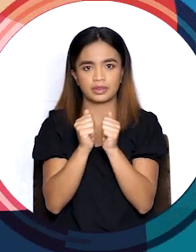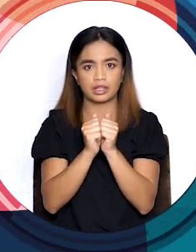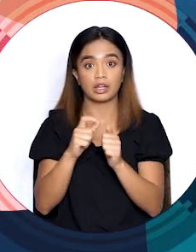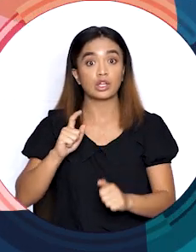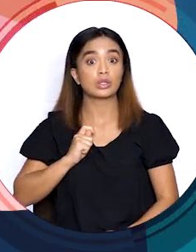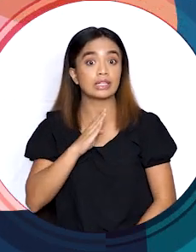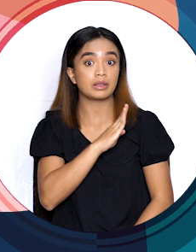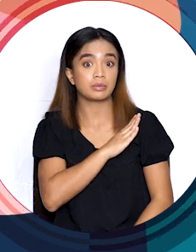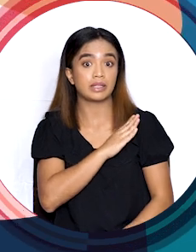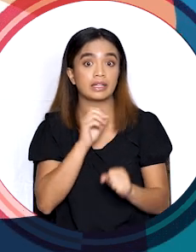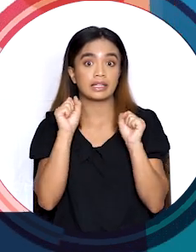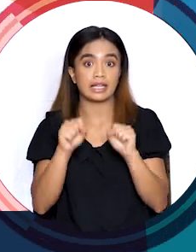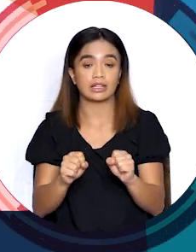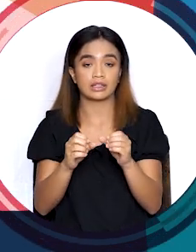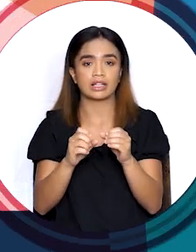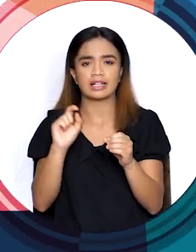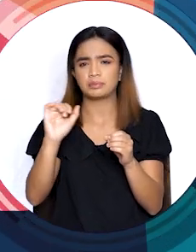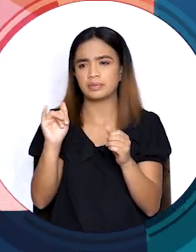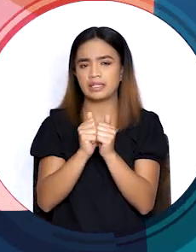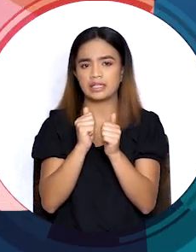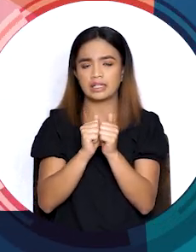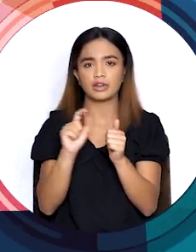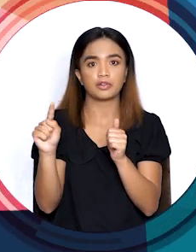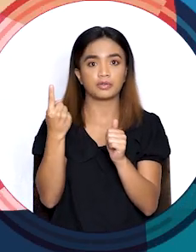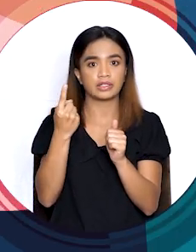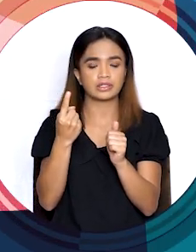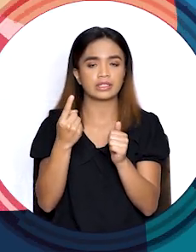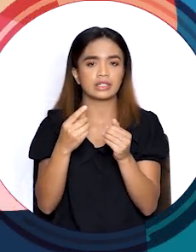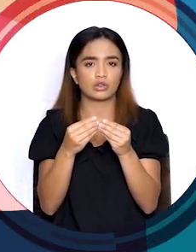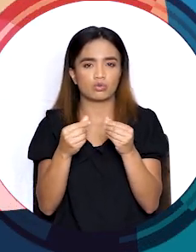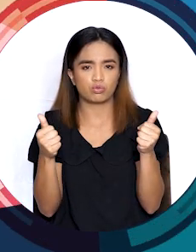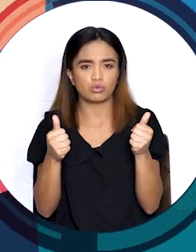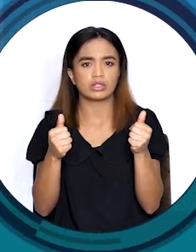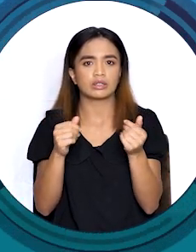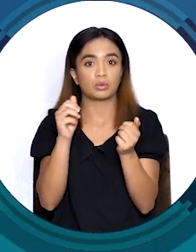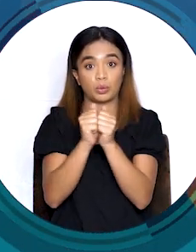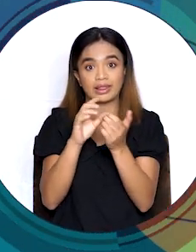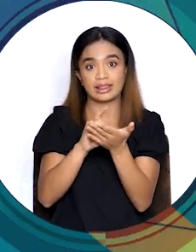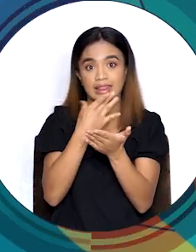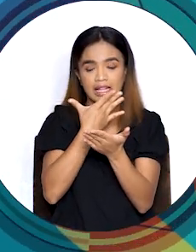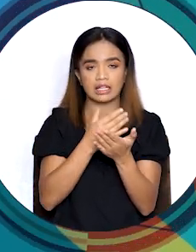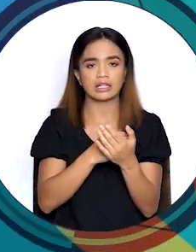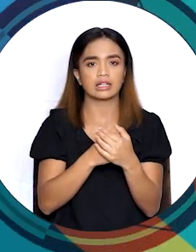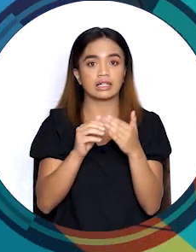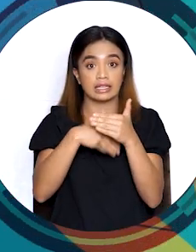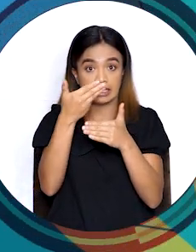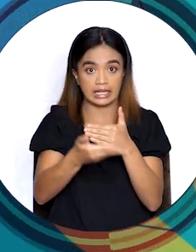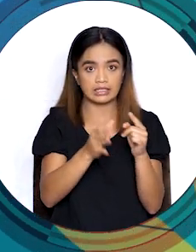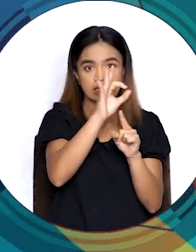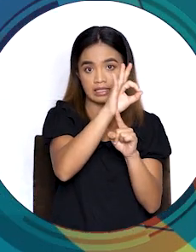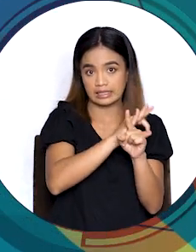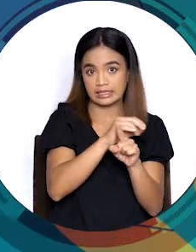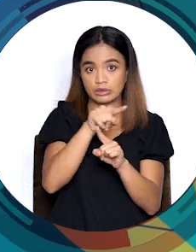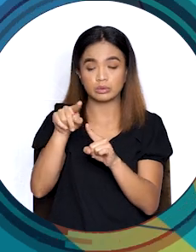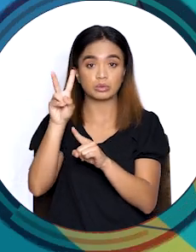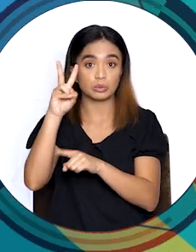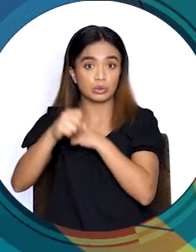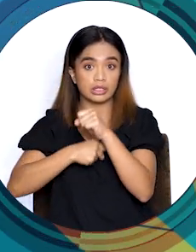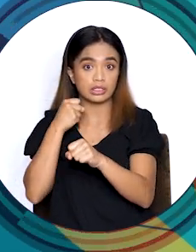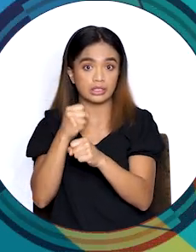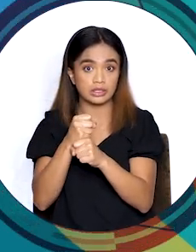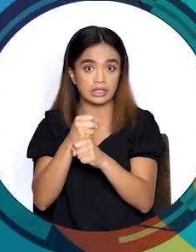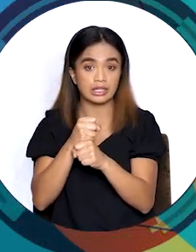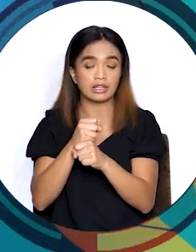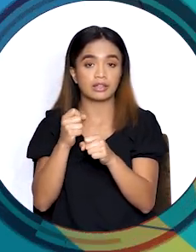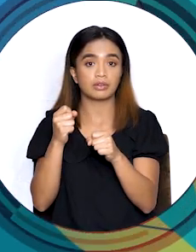TB, ang TB na mapagagaling ng pangunahing gamot o first-line drugs. Tumatagal naman ng 9 na buwan hanggang 2